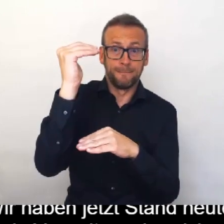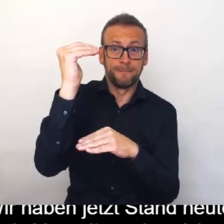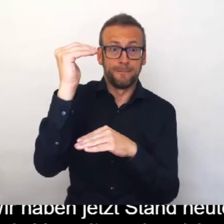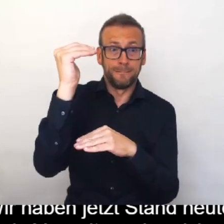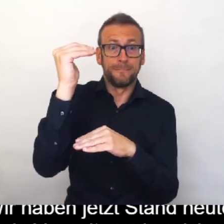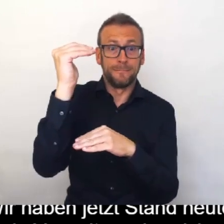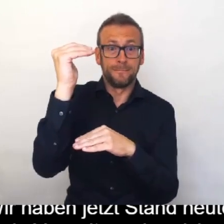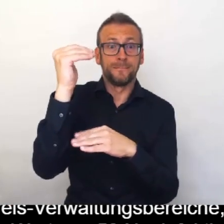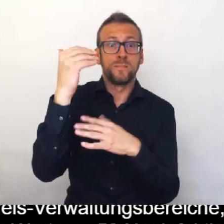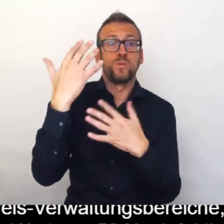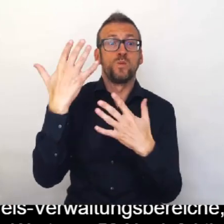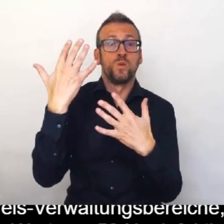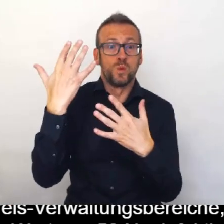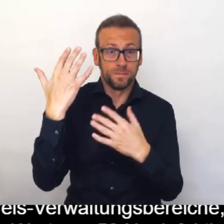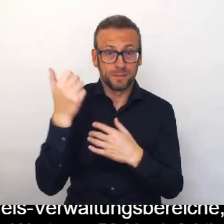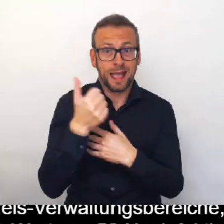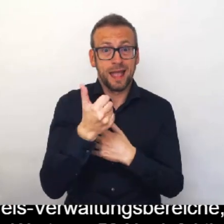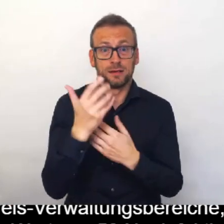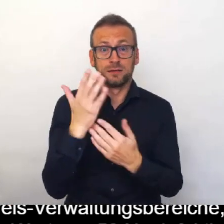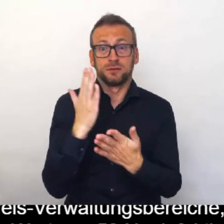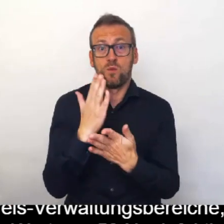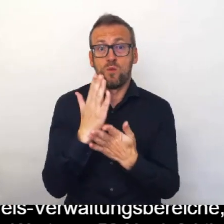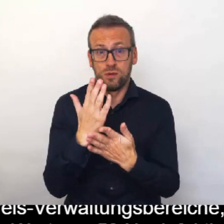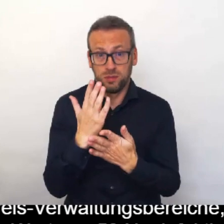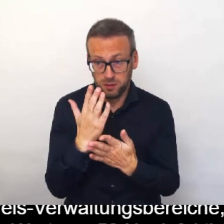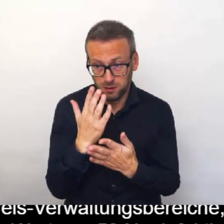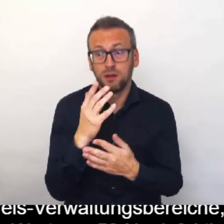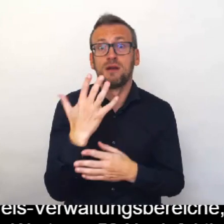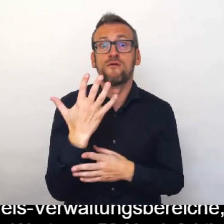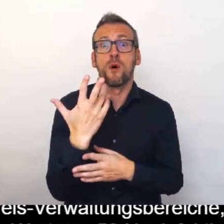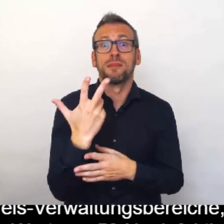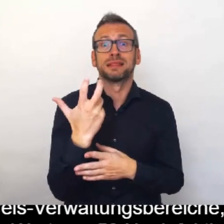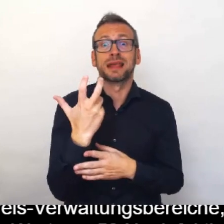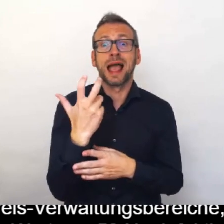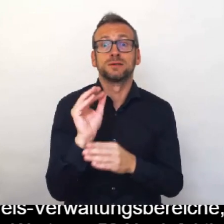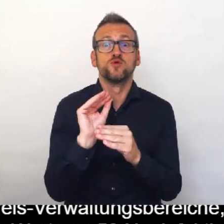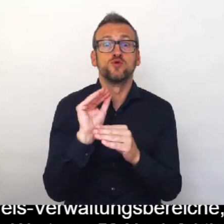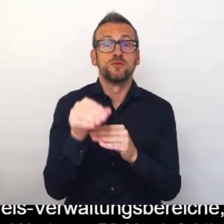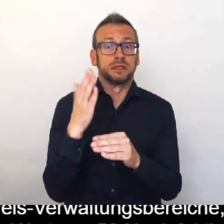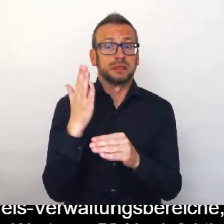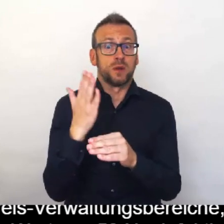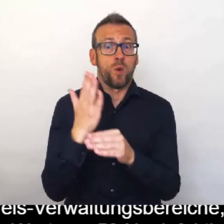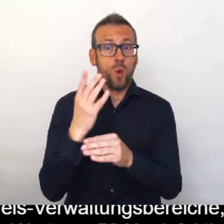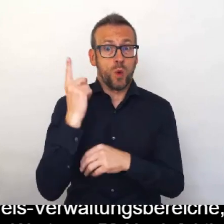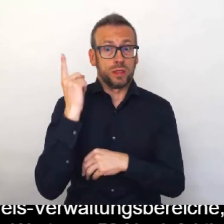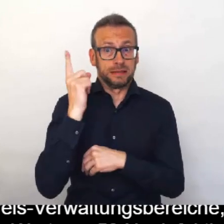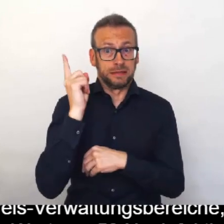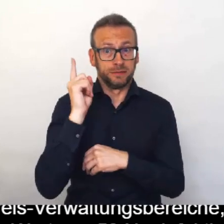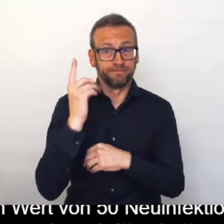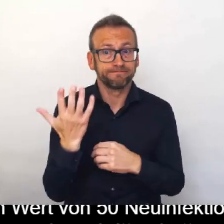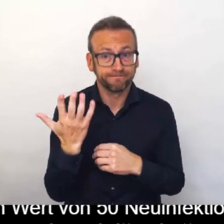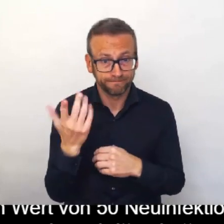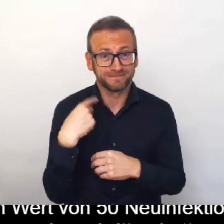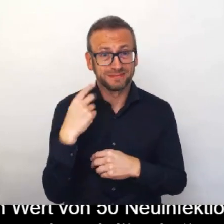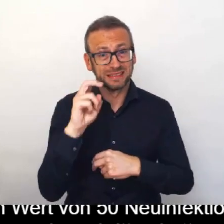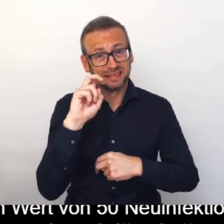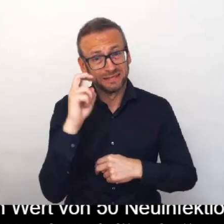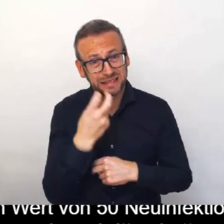zu ergreifen, weil nur dann können sie wirken. Die Maßnahmen von gestern, die die